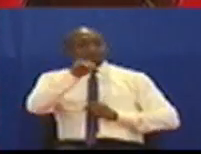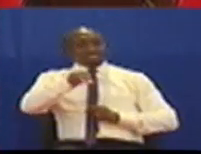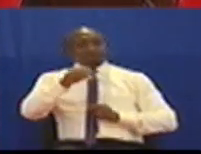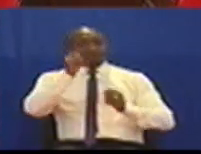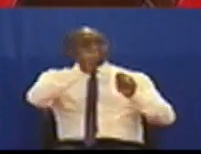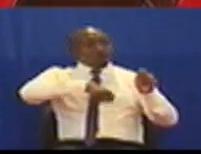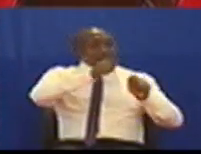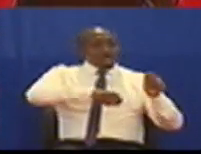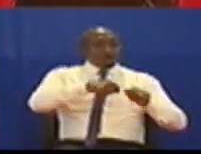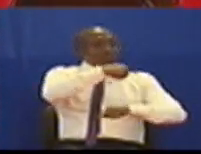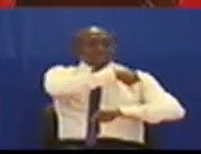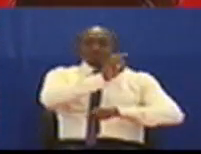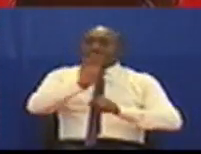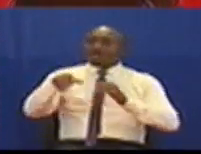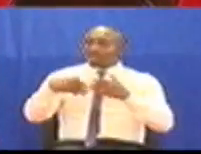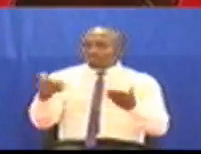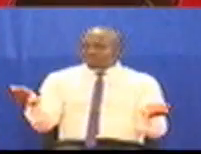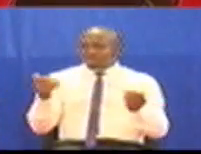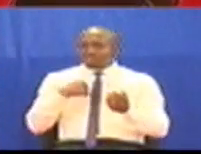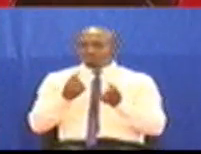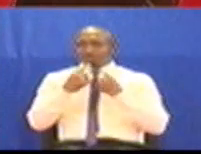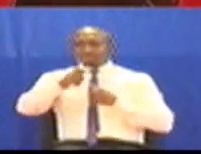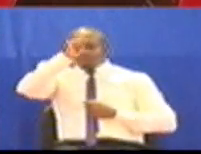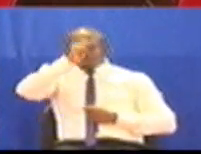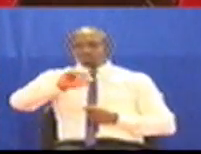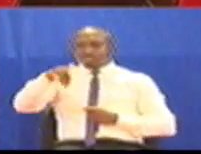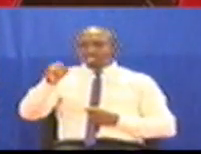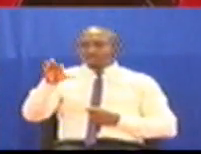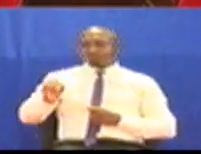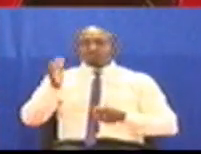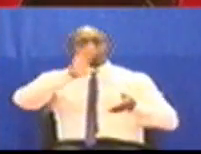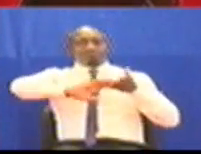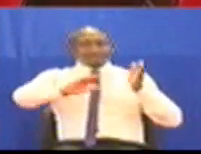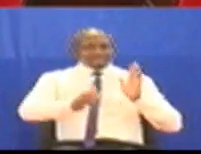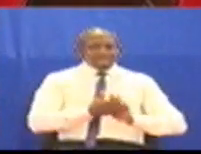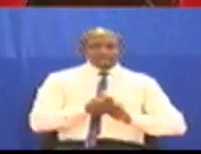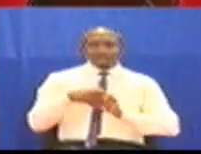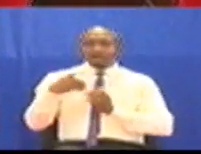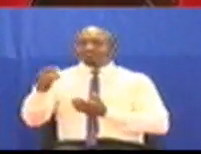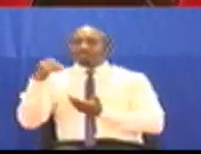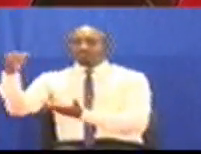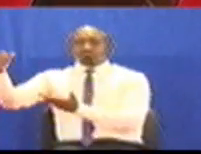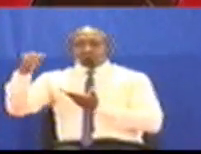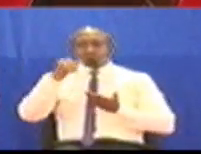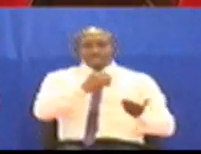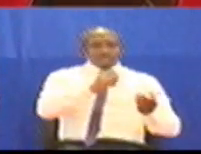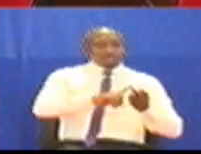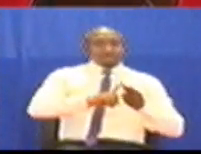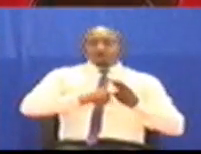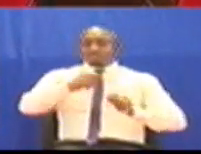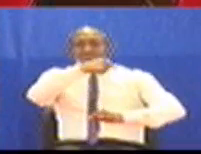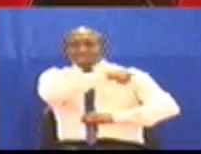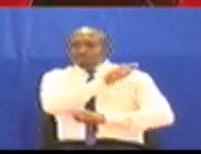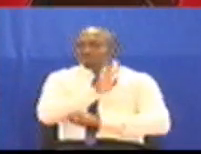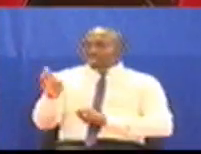hospitali ya wilaya. Na niliongea na mheshimiwa Jafo tukakubaliana kwamba ataleta fedha, atatenga fedha kwa ajili ya hospitali ya wilaya ya